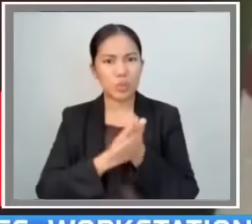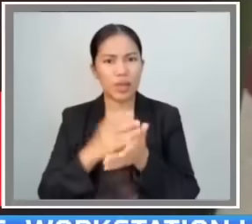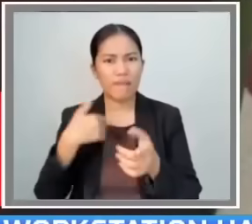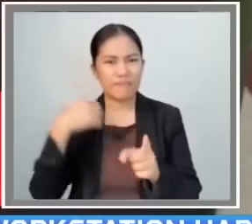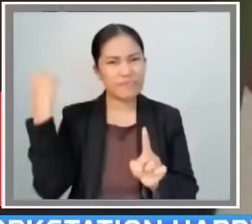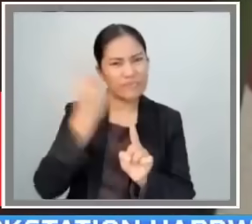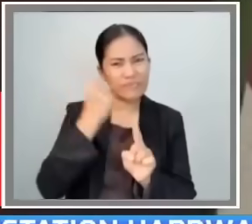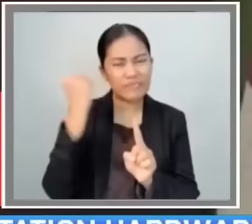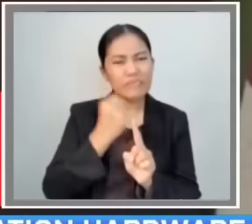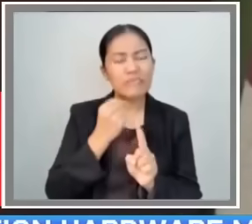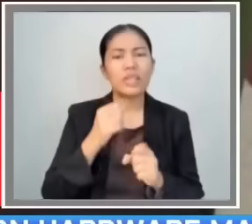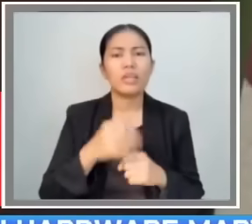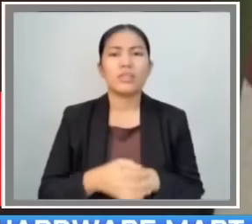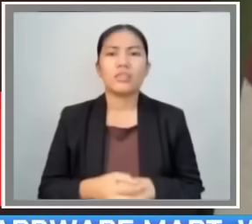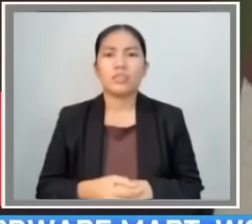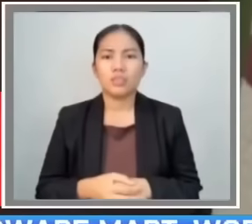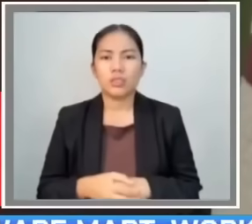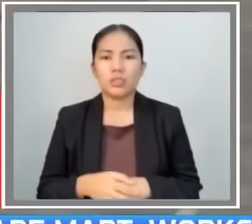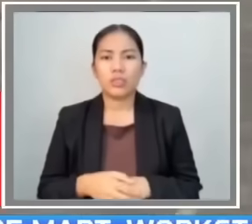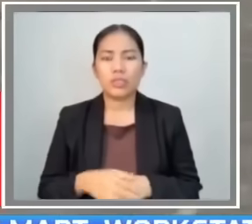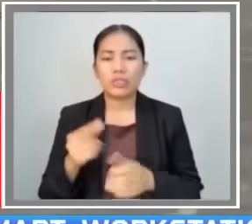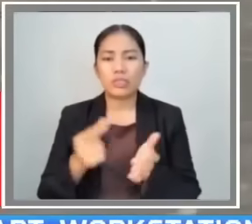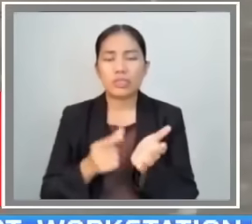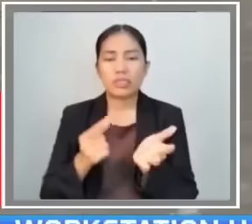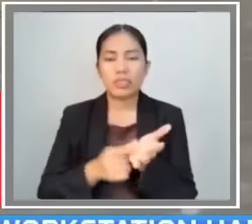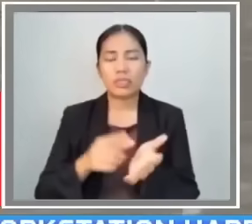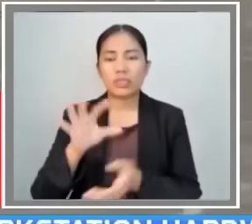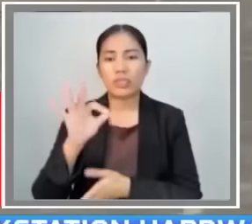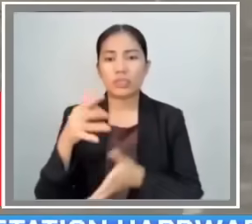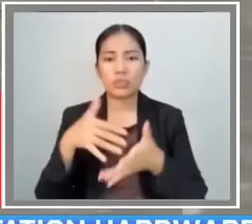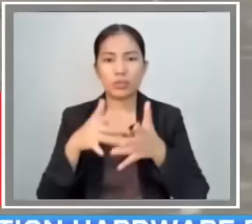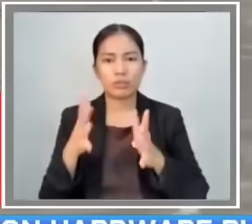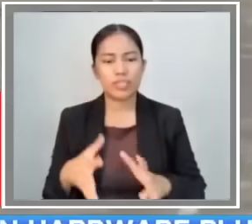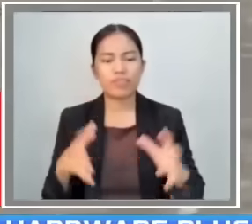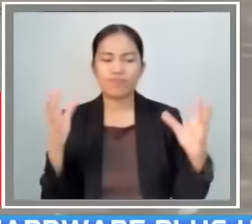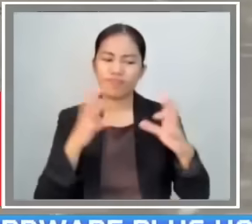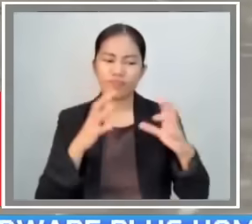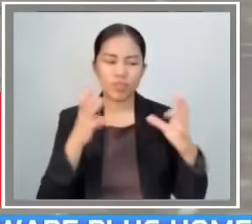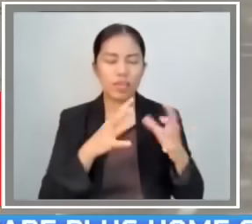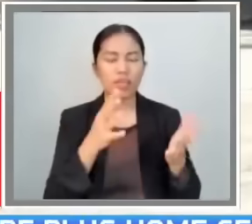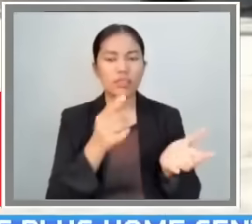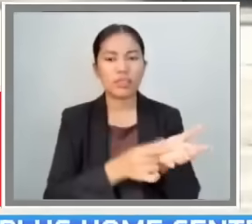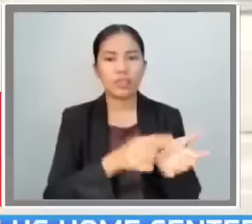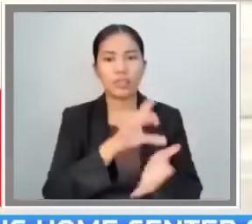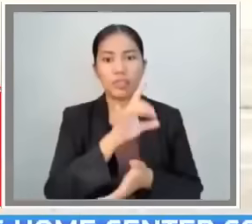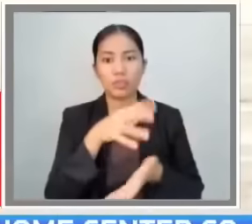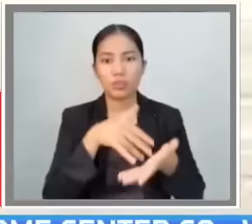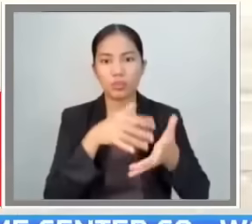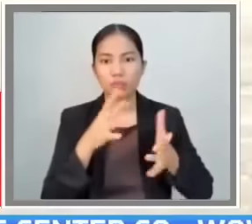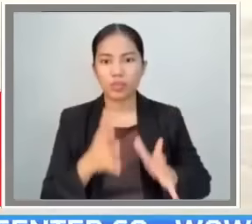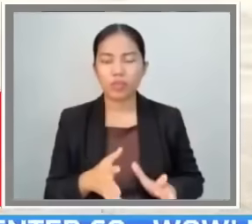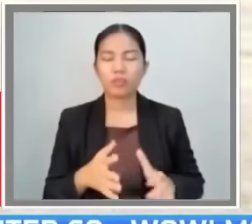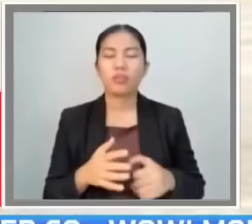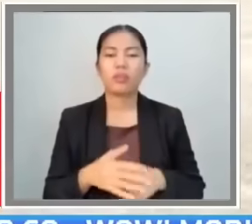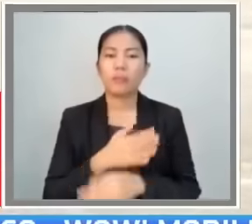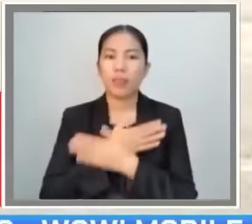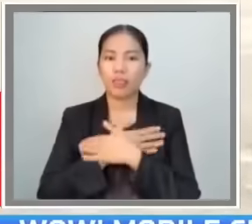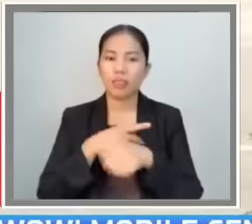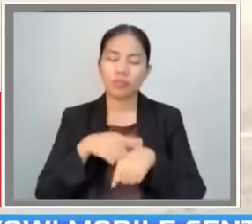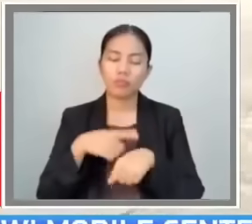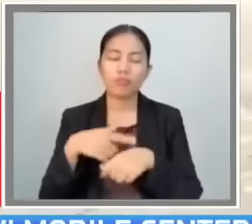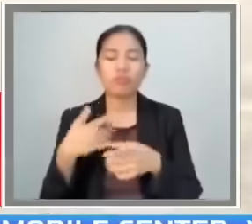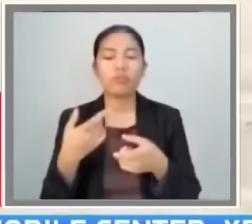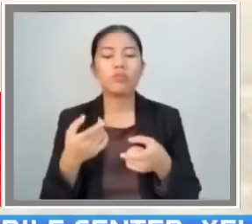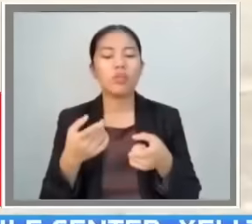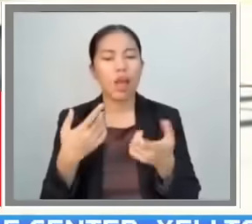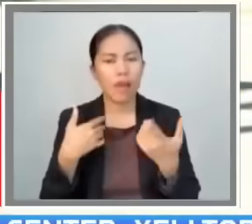otoridad, sinaksak ng isang grade 9 student ang nakaalitan niyang grade 8 student habang break time. Hindi binanggit kung ano ang pinag-ugatan ng away ng